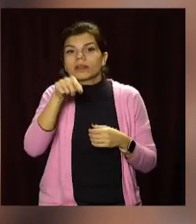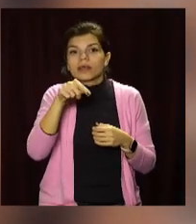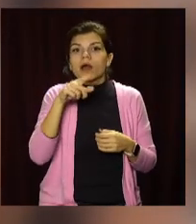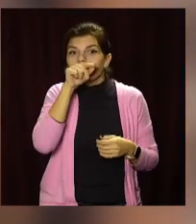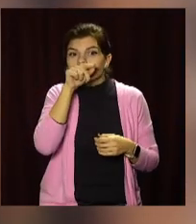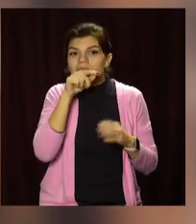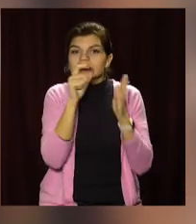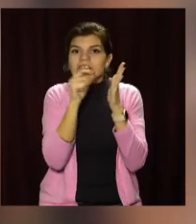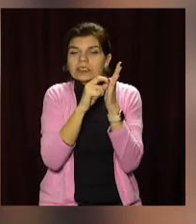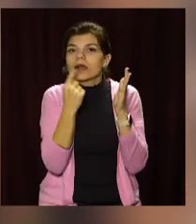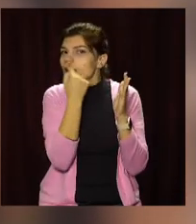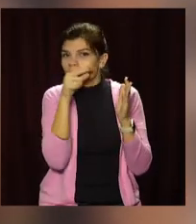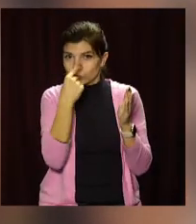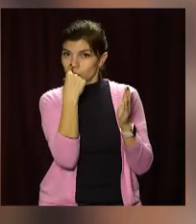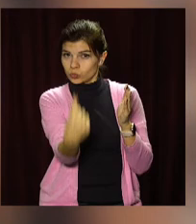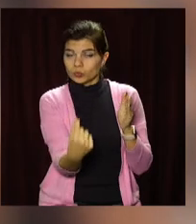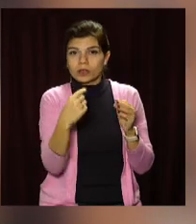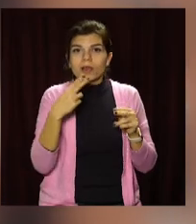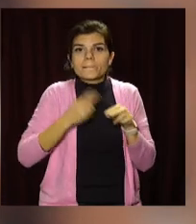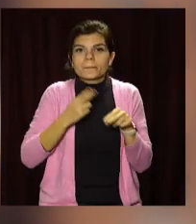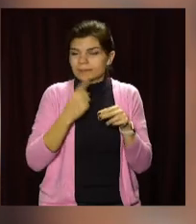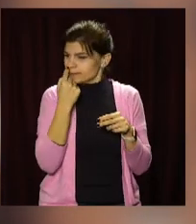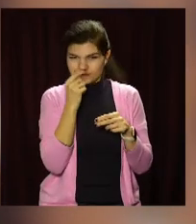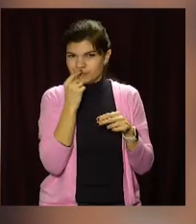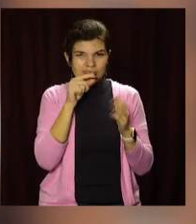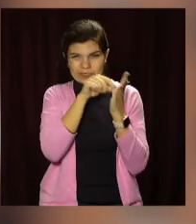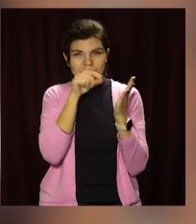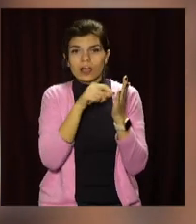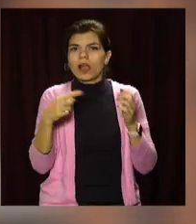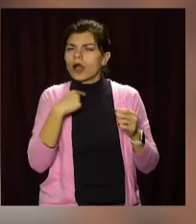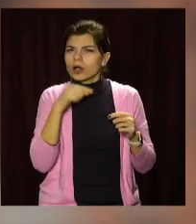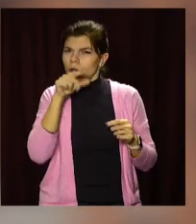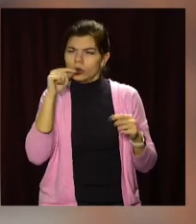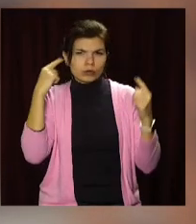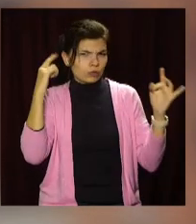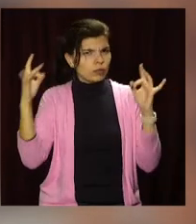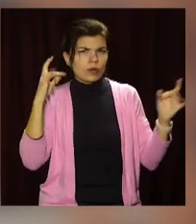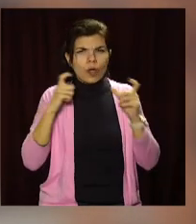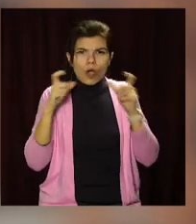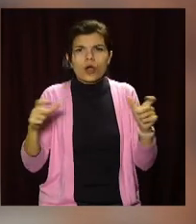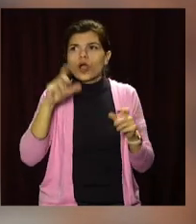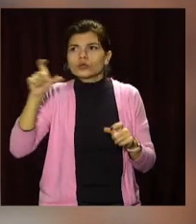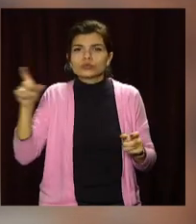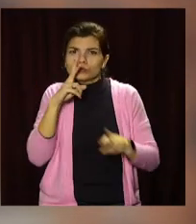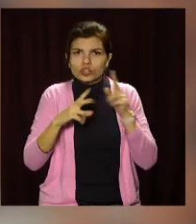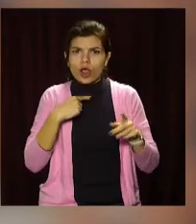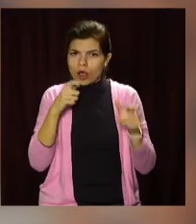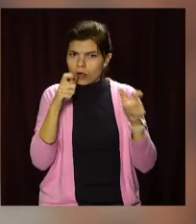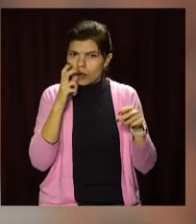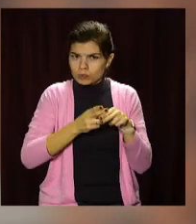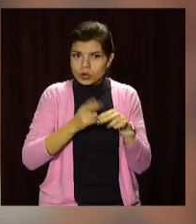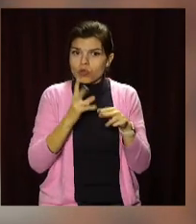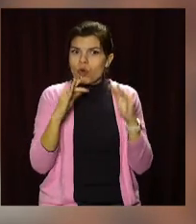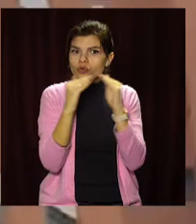птахи точать свої дзьоби. Пернаті поводяться так голосно, що місцеві скаржаться на постійний галас. Попри все, дім